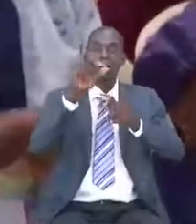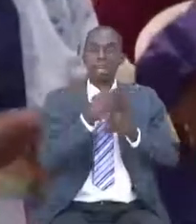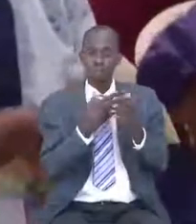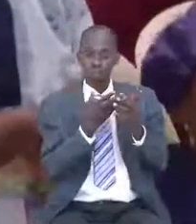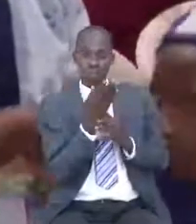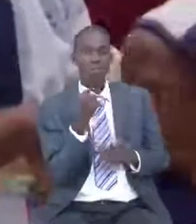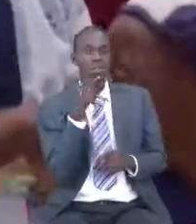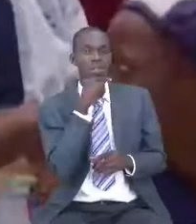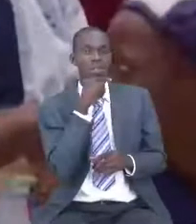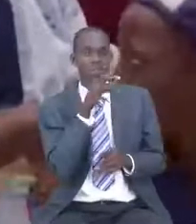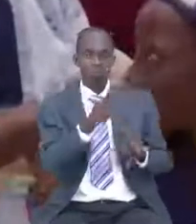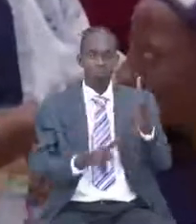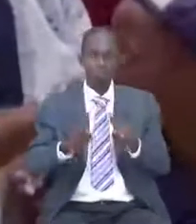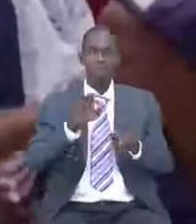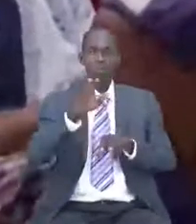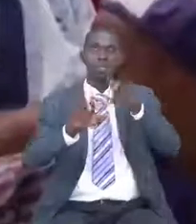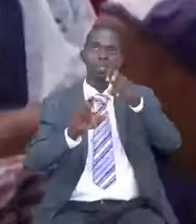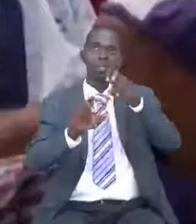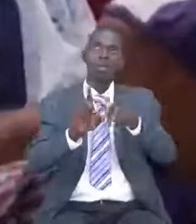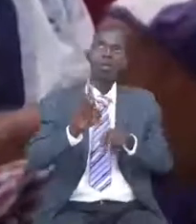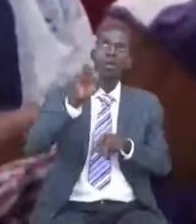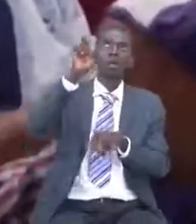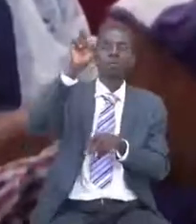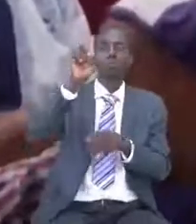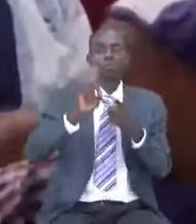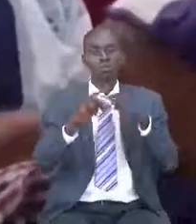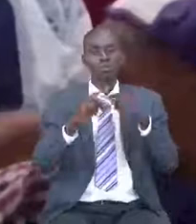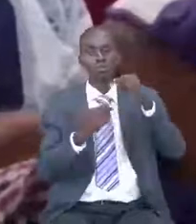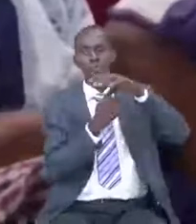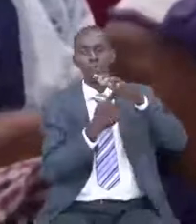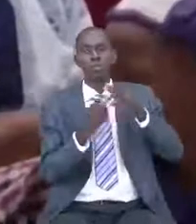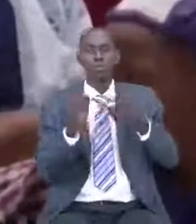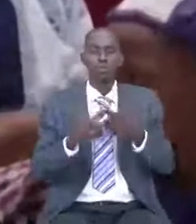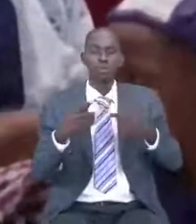échelle. Et par ces mensonges, gravis l'échelle.